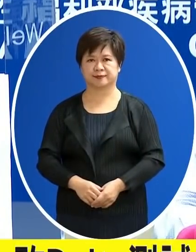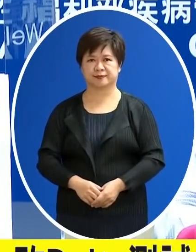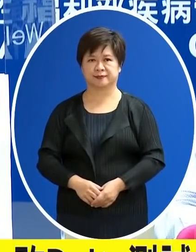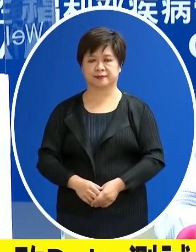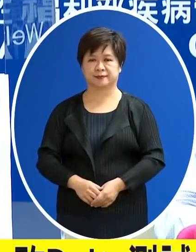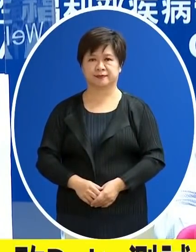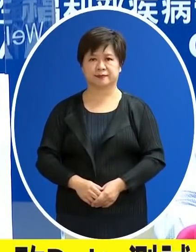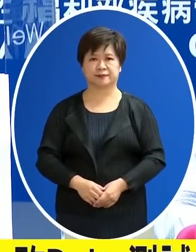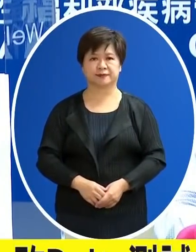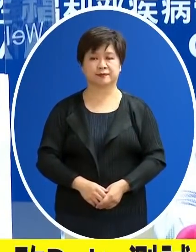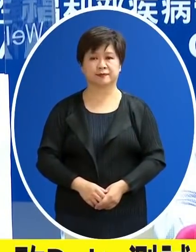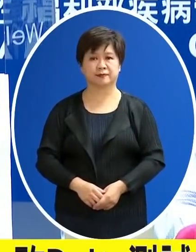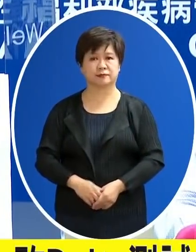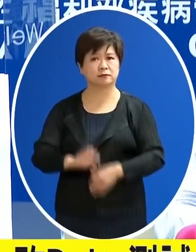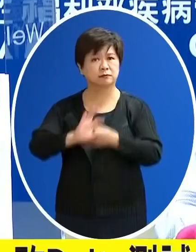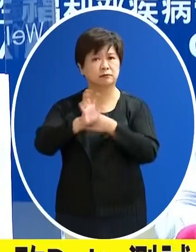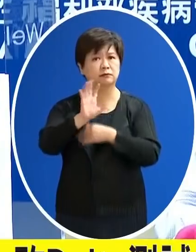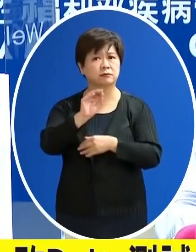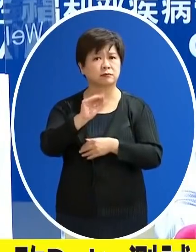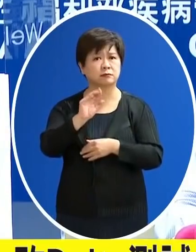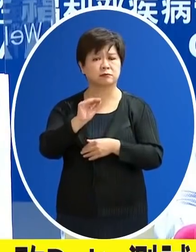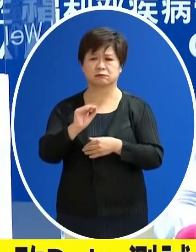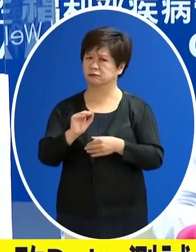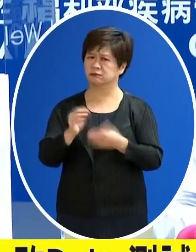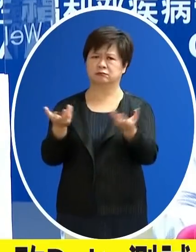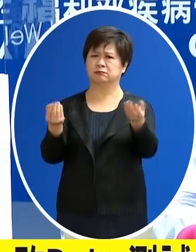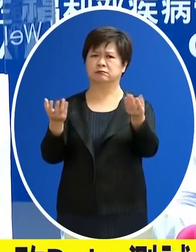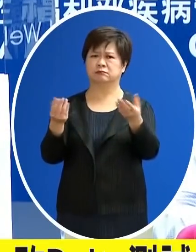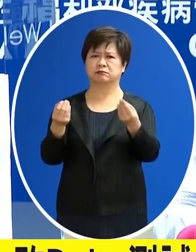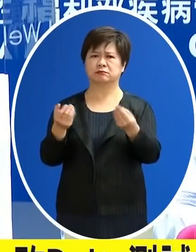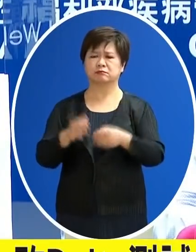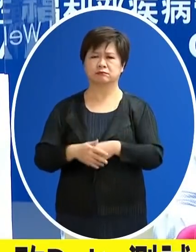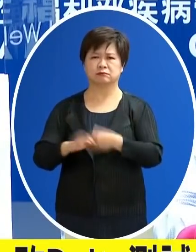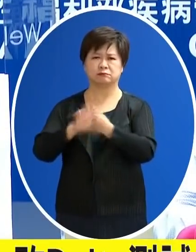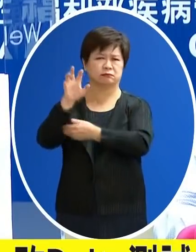国际上现在有这个资料吗？应该也很少，应该很少这些